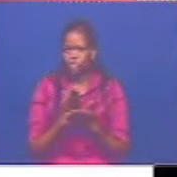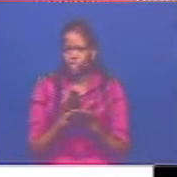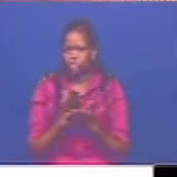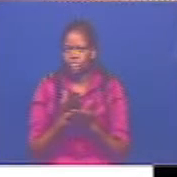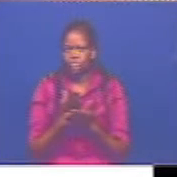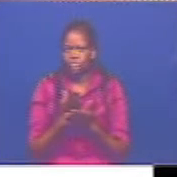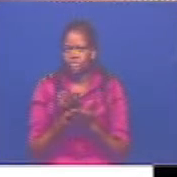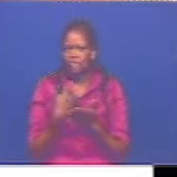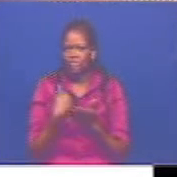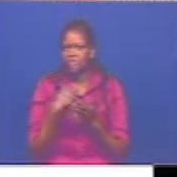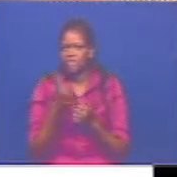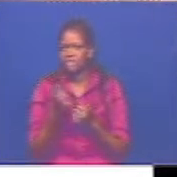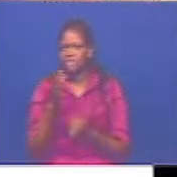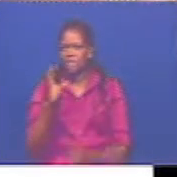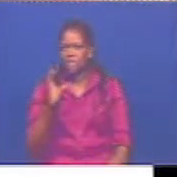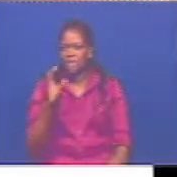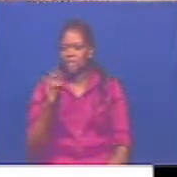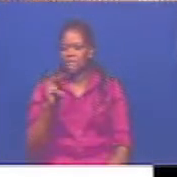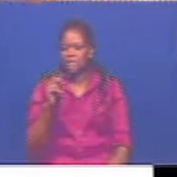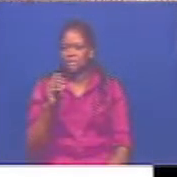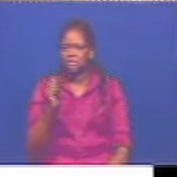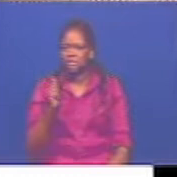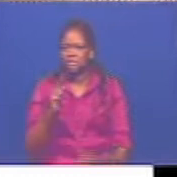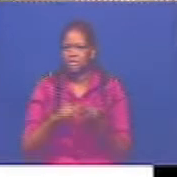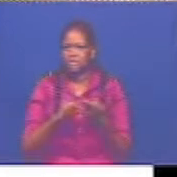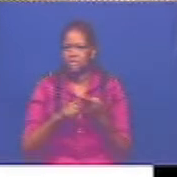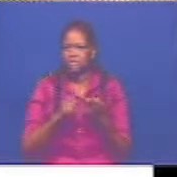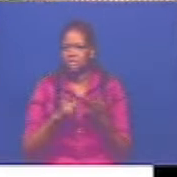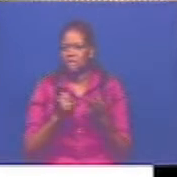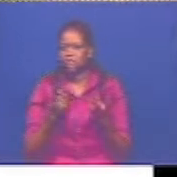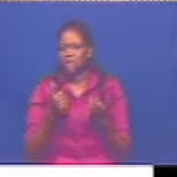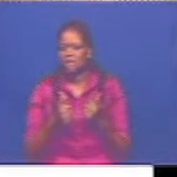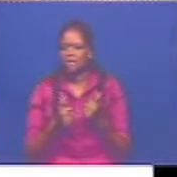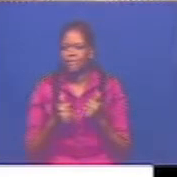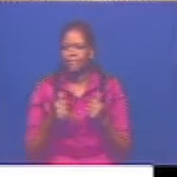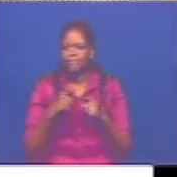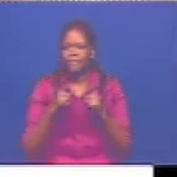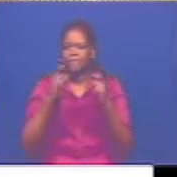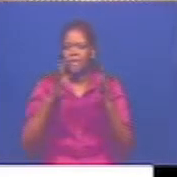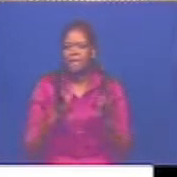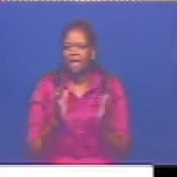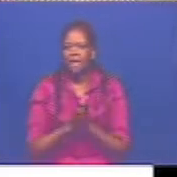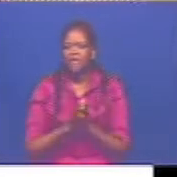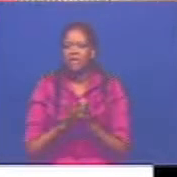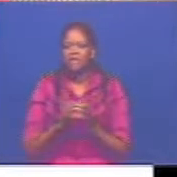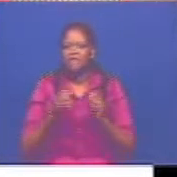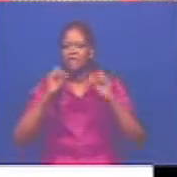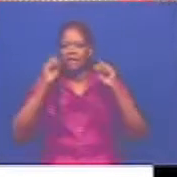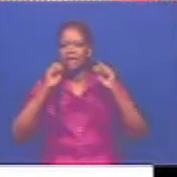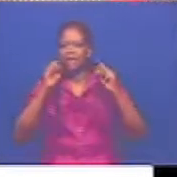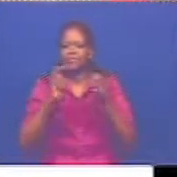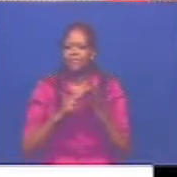amesema kupuka chakacha. Naweza sema hivi. Media ama na mafans wanafanya wasanii wa Kenya kuwaoga kwa sababu wana